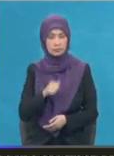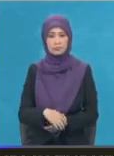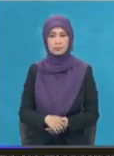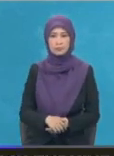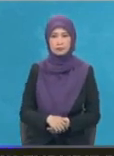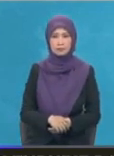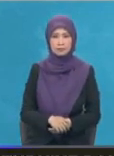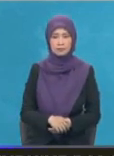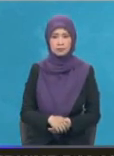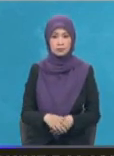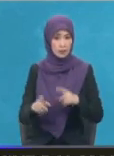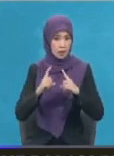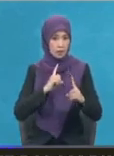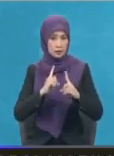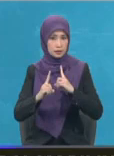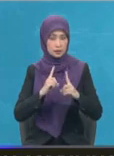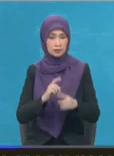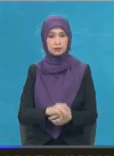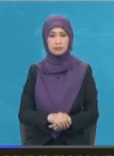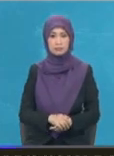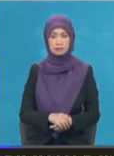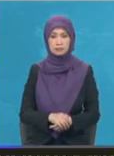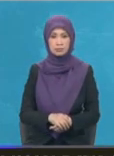antara yang dibincangkan semua